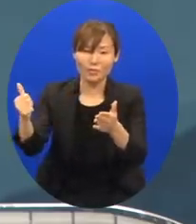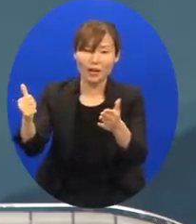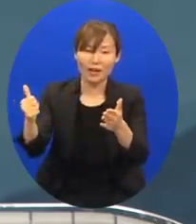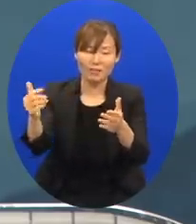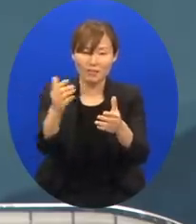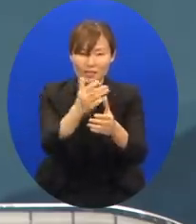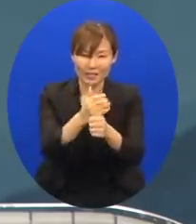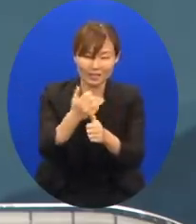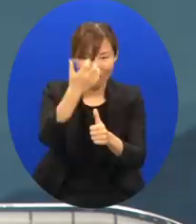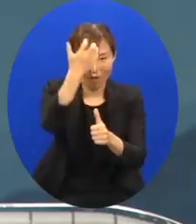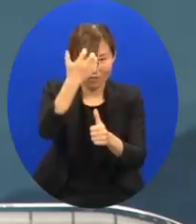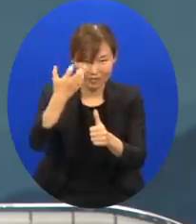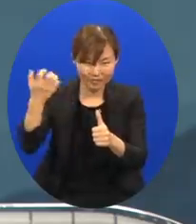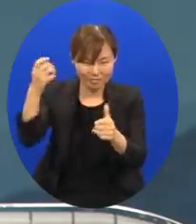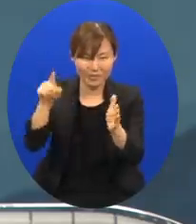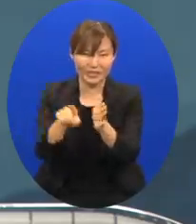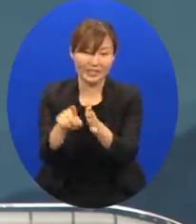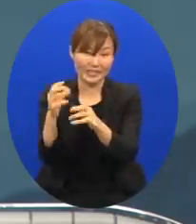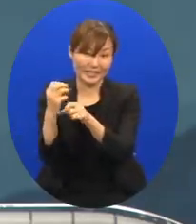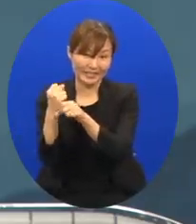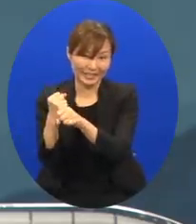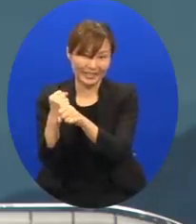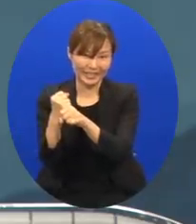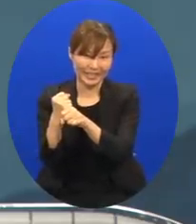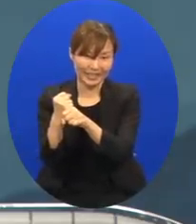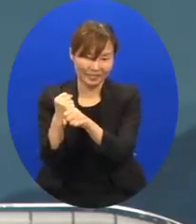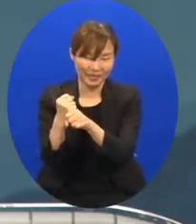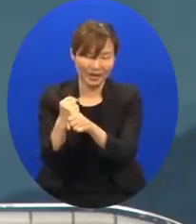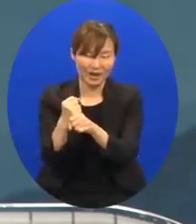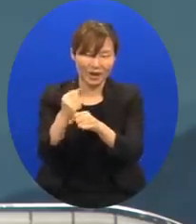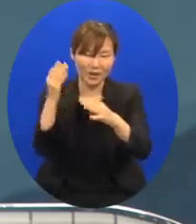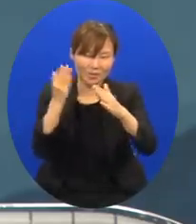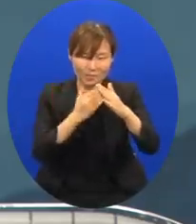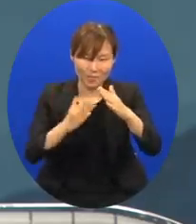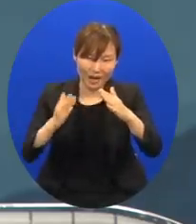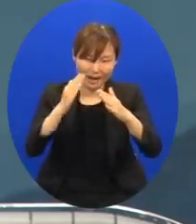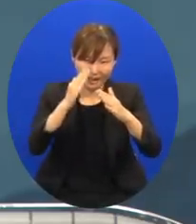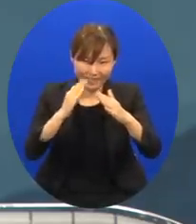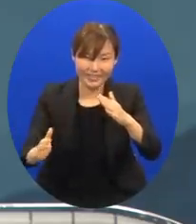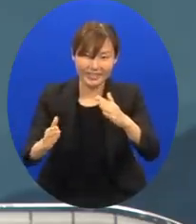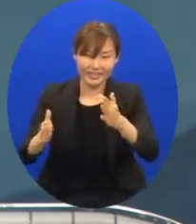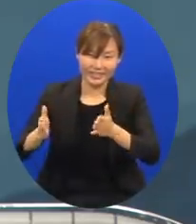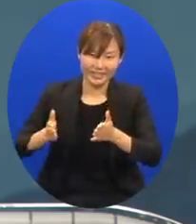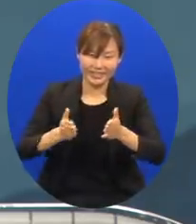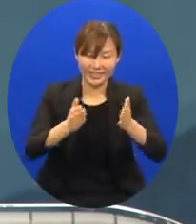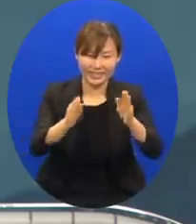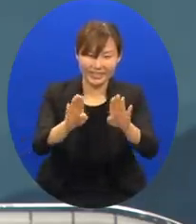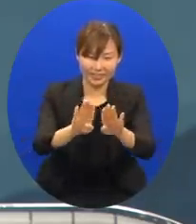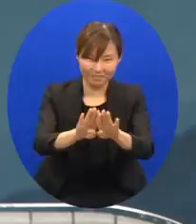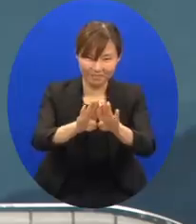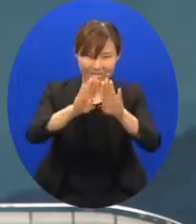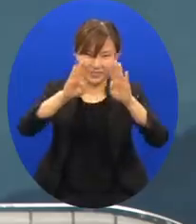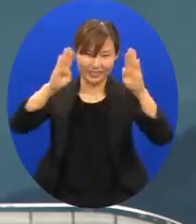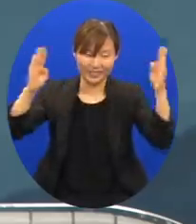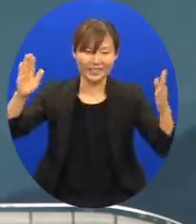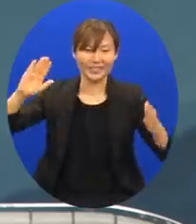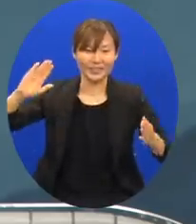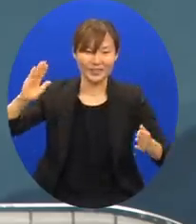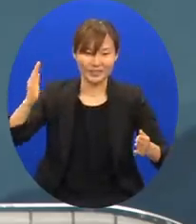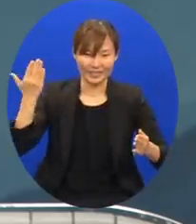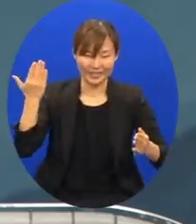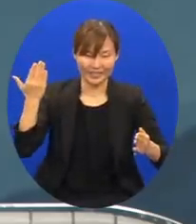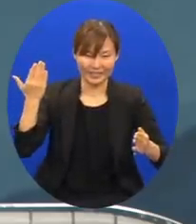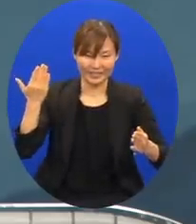의지하면 반드시 길이 열려요 죽을 것 같은데 안죽어요 지나고 나면